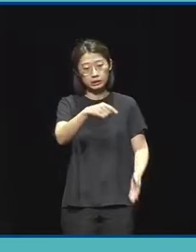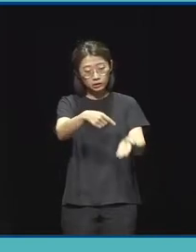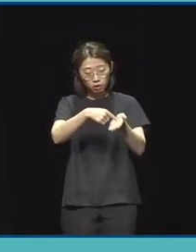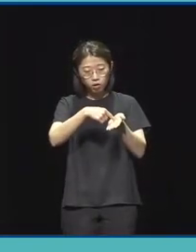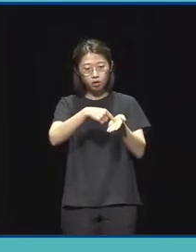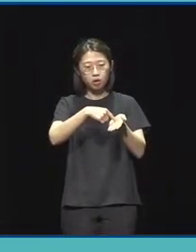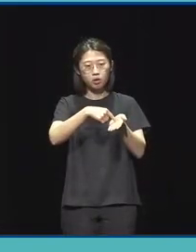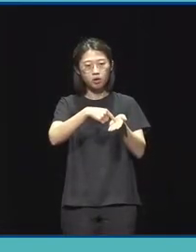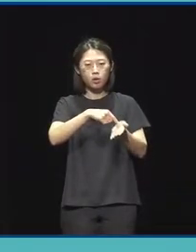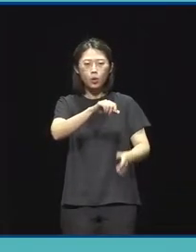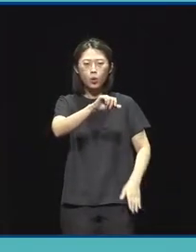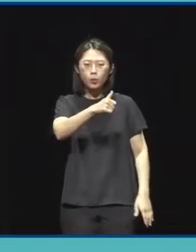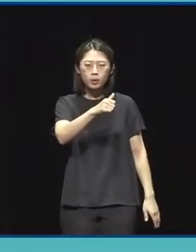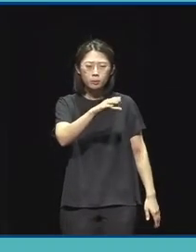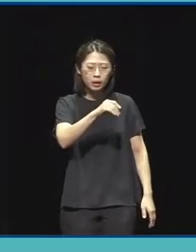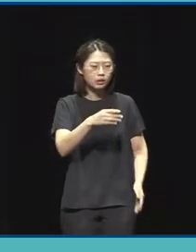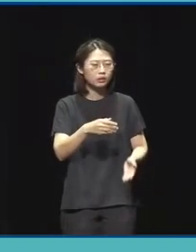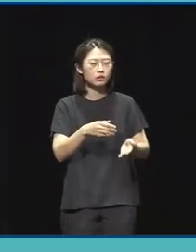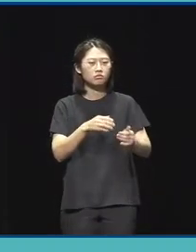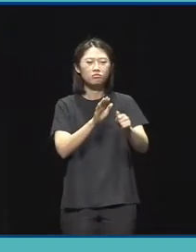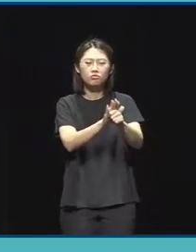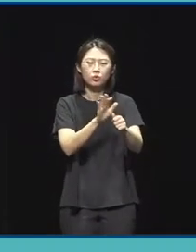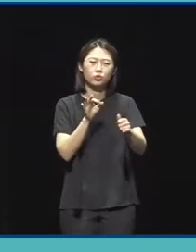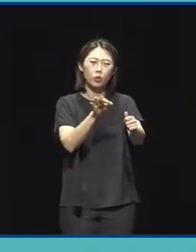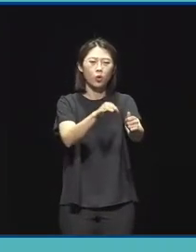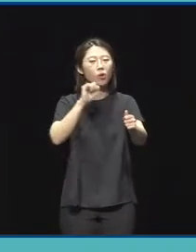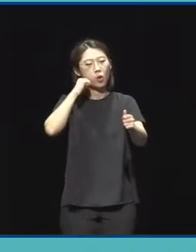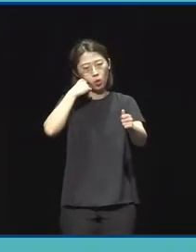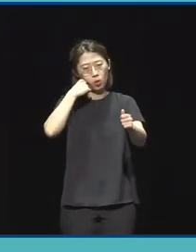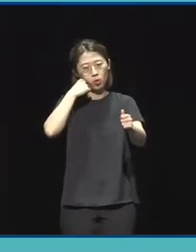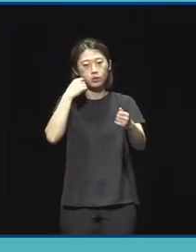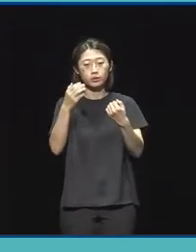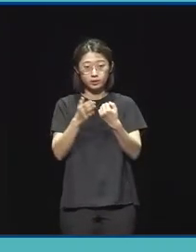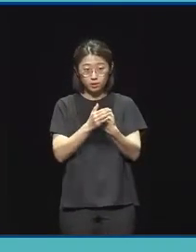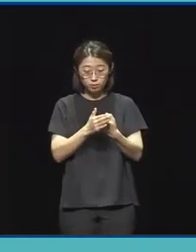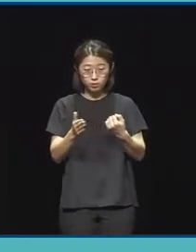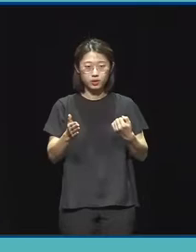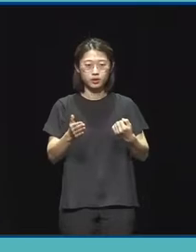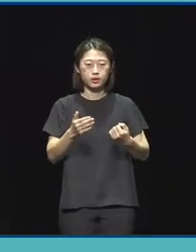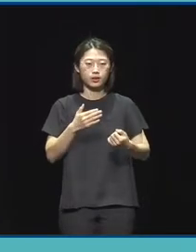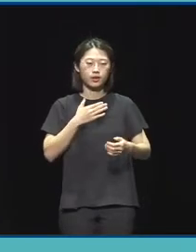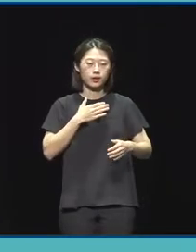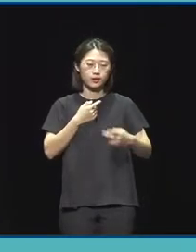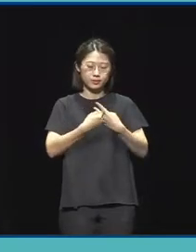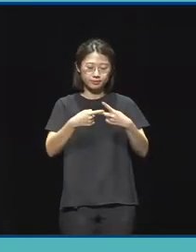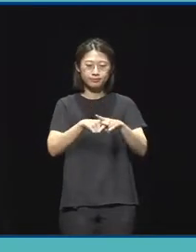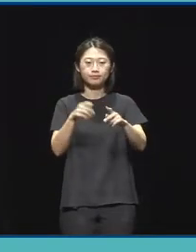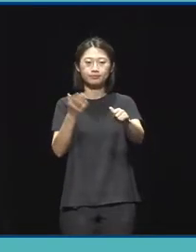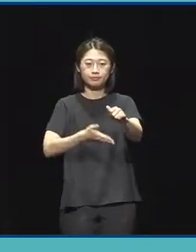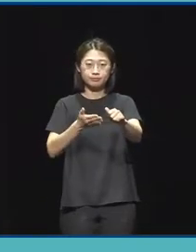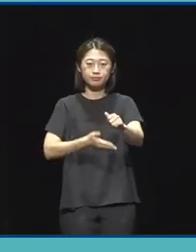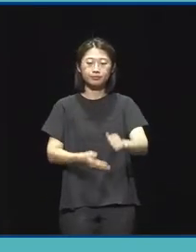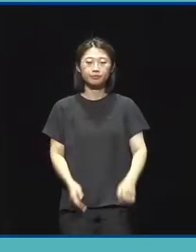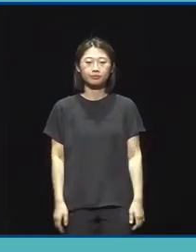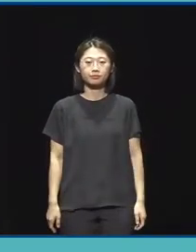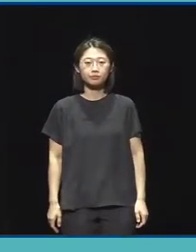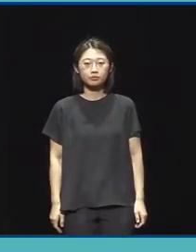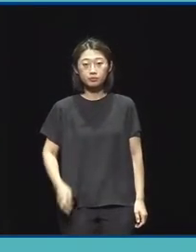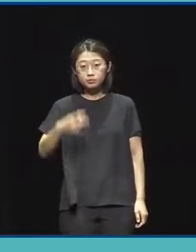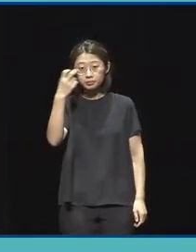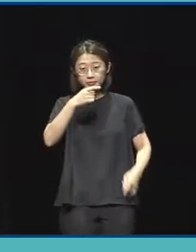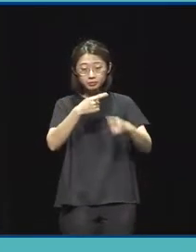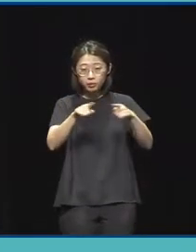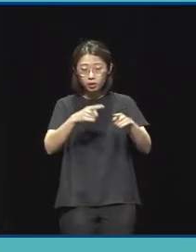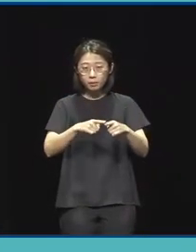하시면 500만원을 드릴 수가 없는 그런 국가보조금 상 문제가 있기 때문에이 점을 다시 한번 말씀드린 거고요 심의의